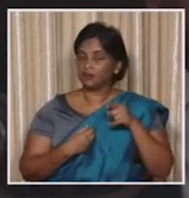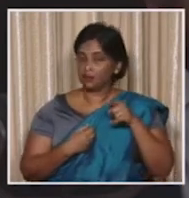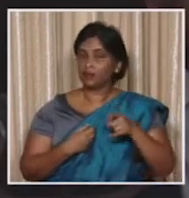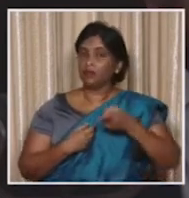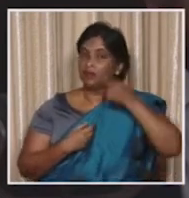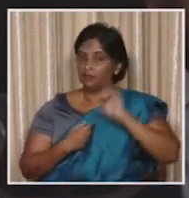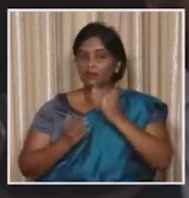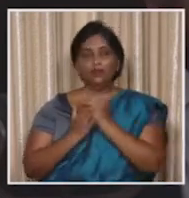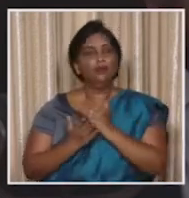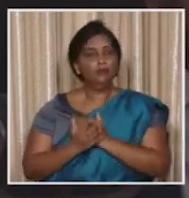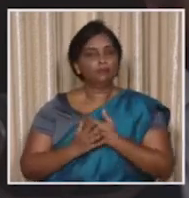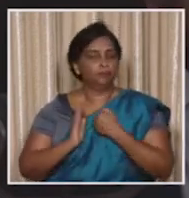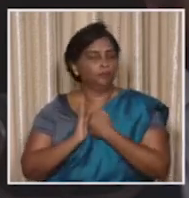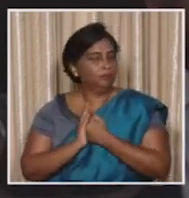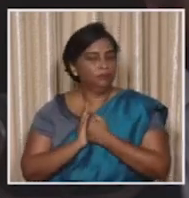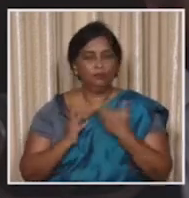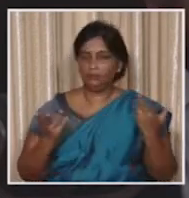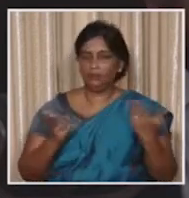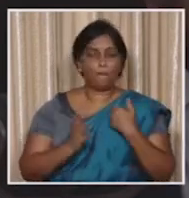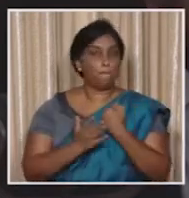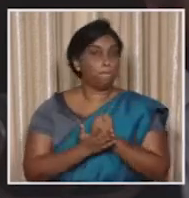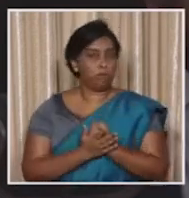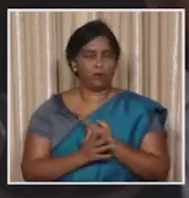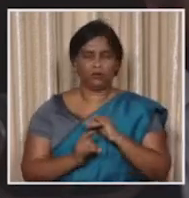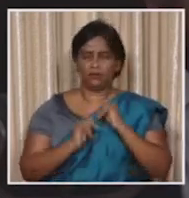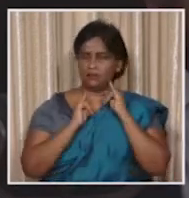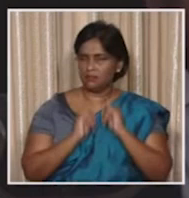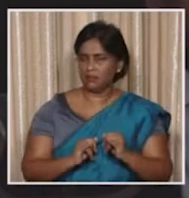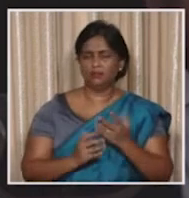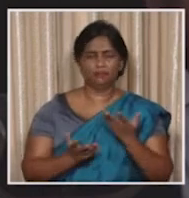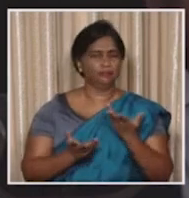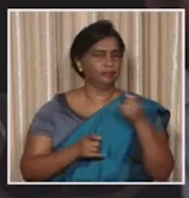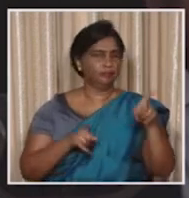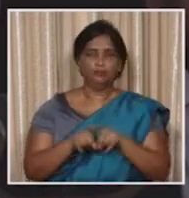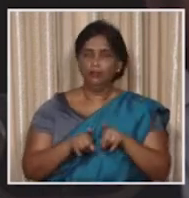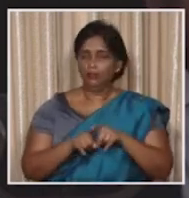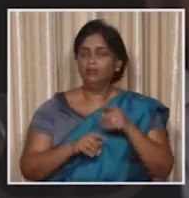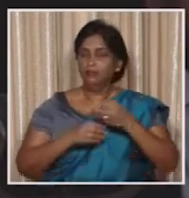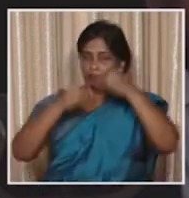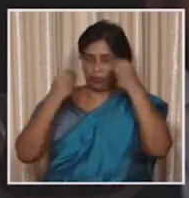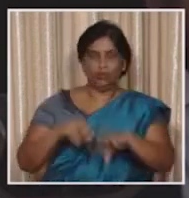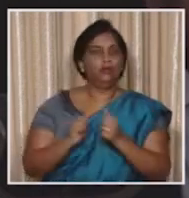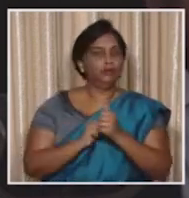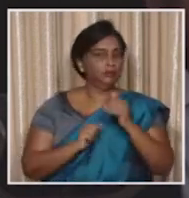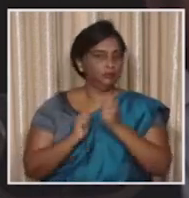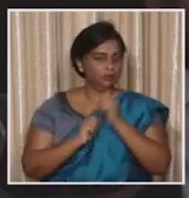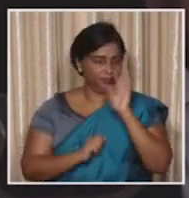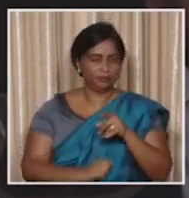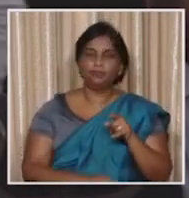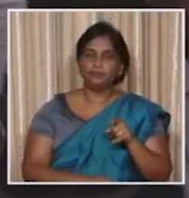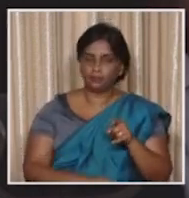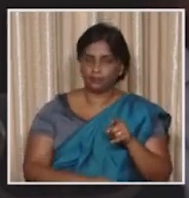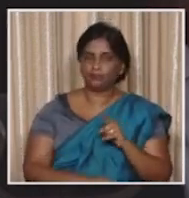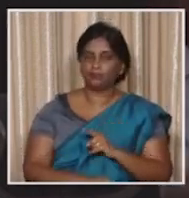மதிப்பளிக்காமல் போலீசார் அராஜகமான முறையிலே அந்த நினைவேந்தல்களை குழப்புவதற்கான முயற்சிகளில் ஈடுபட்டுக் கொண்டிருந்த பொழுது பொதுமக்கள் தொடர்பு